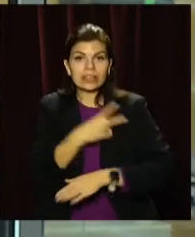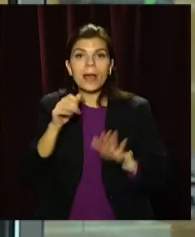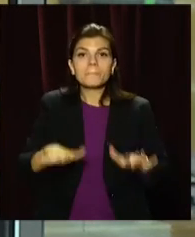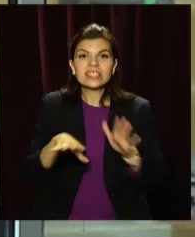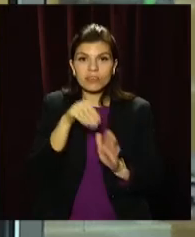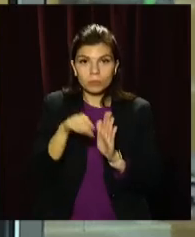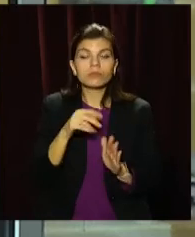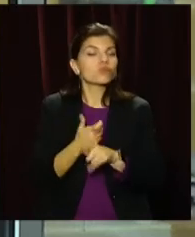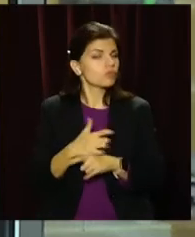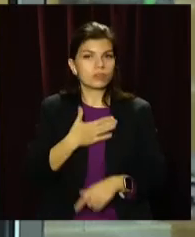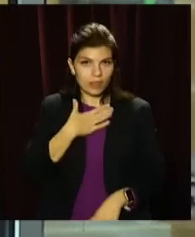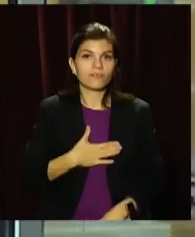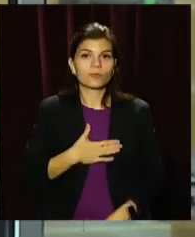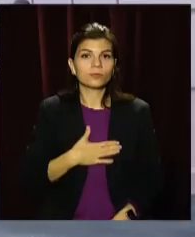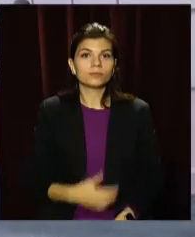виборах задоволений.